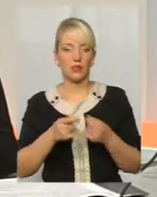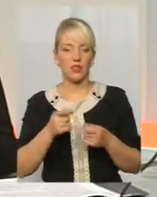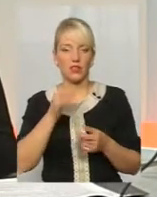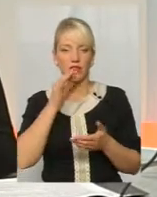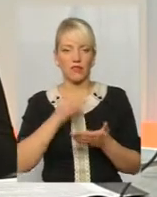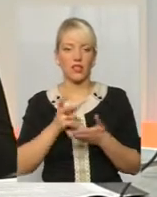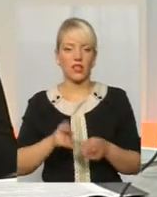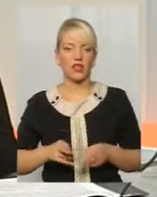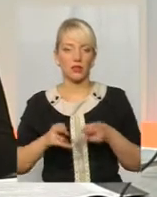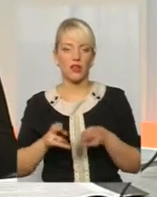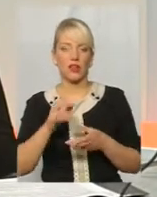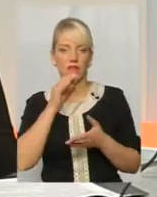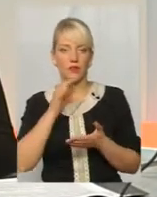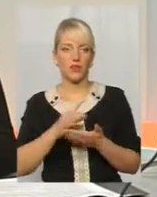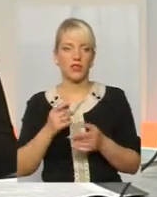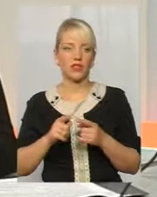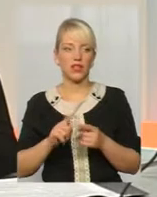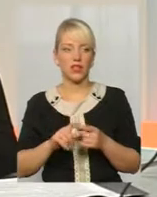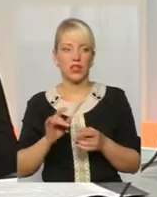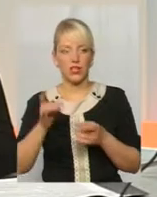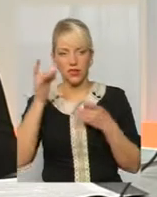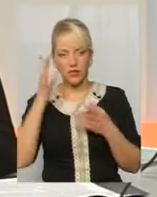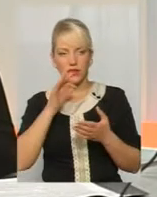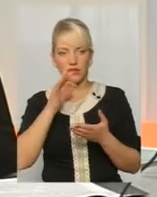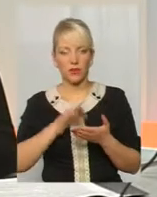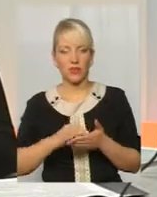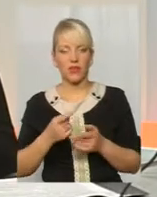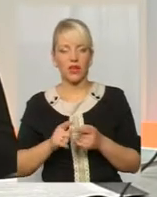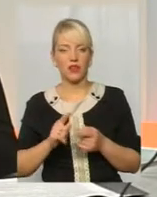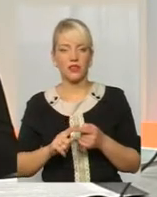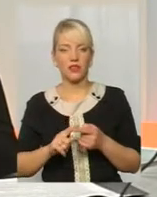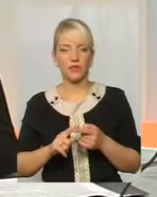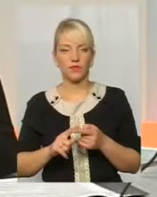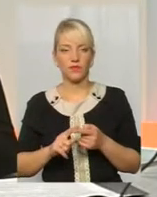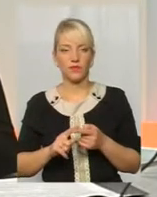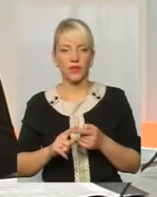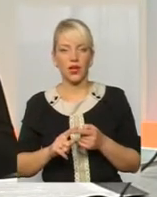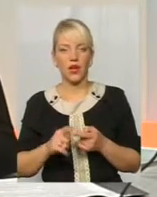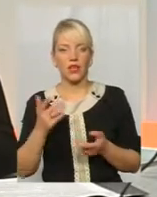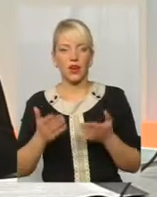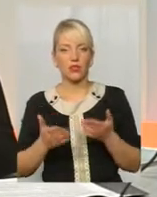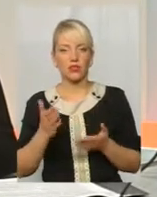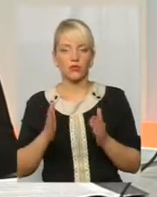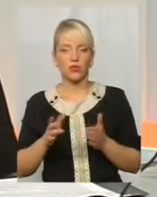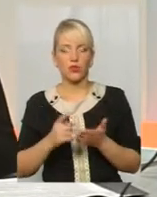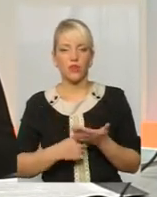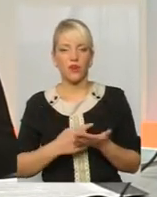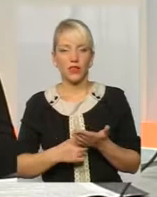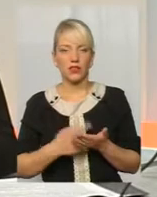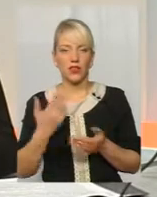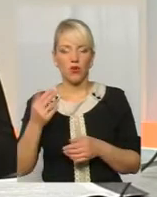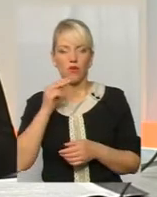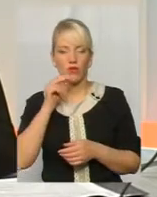і кримінальна відповідальність, і цивільна відповідальність. Тобто, якщо буде доведено його